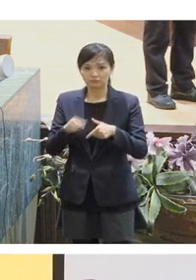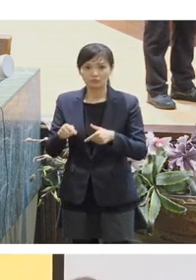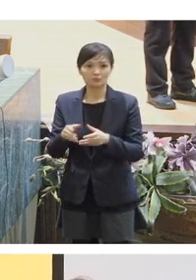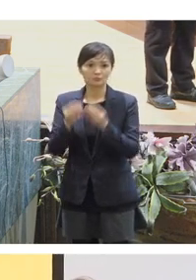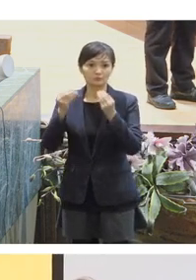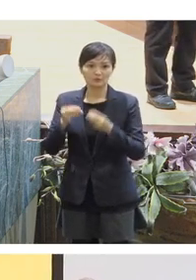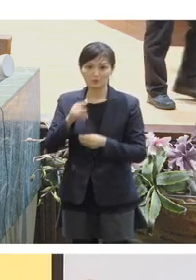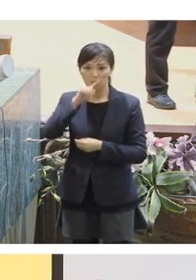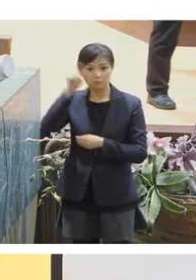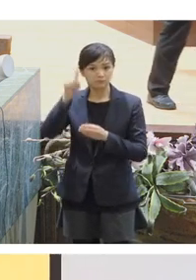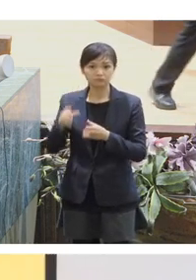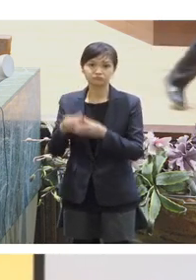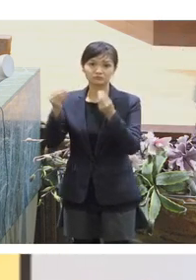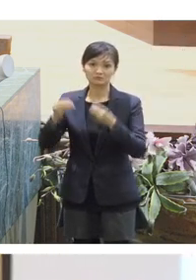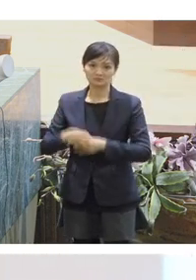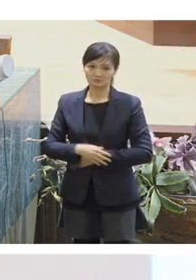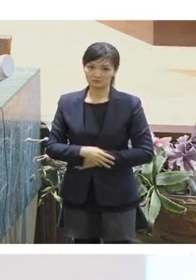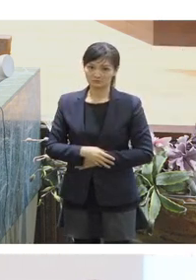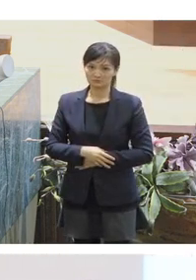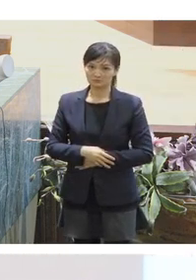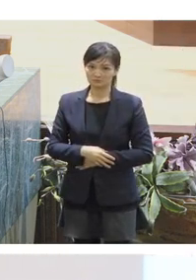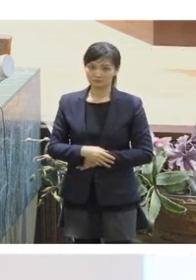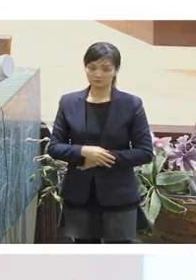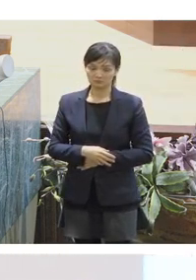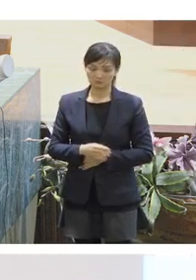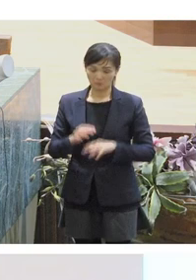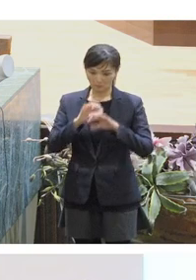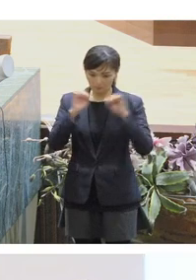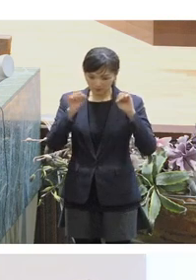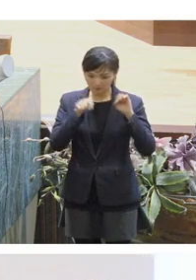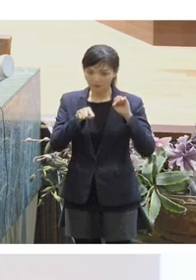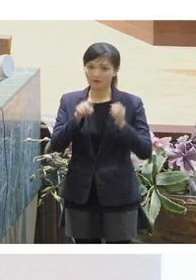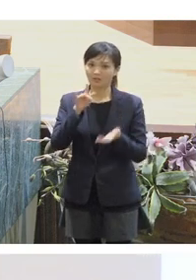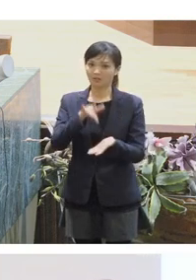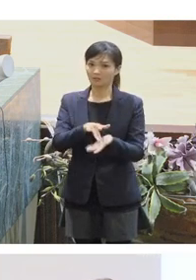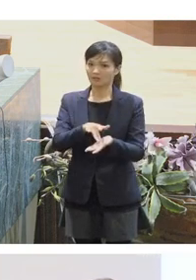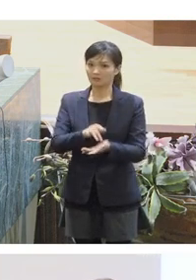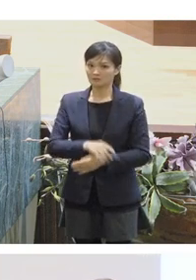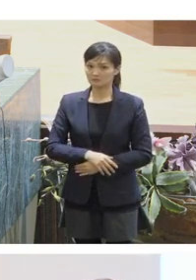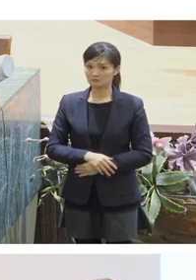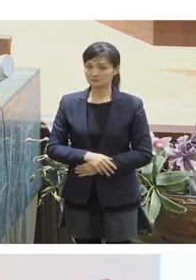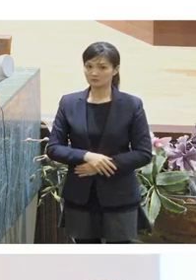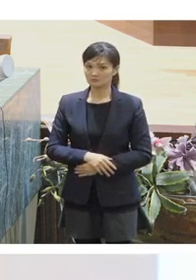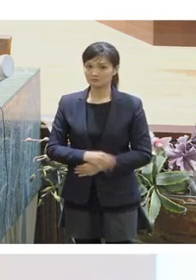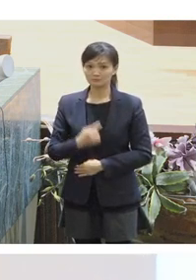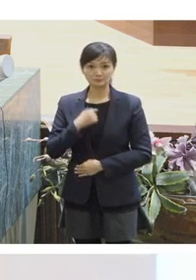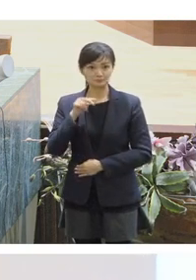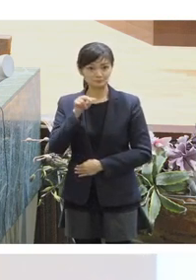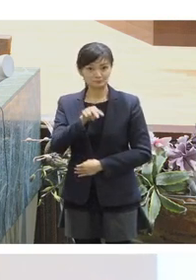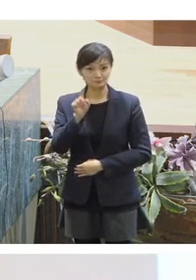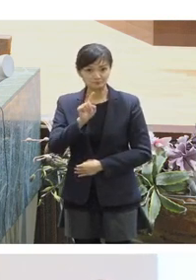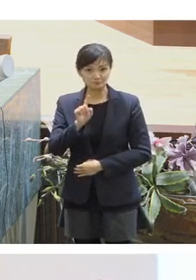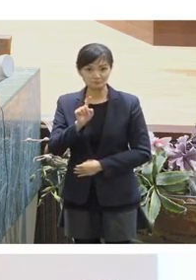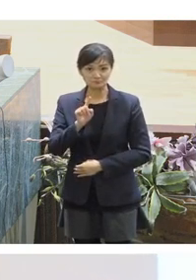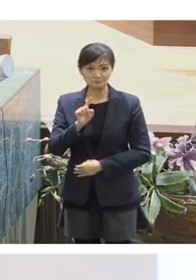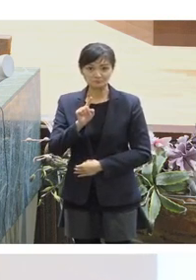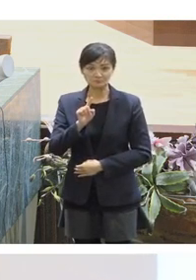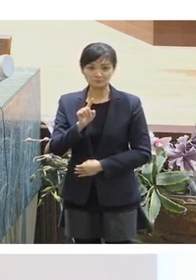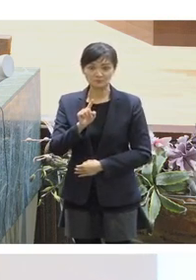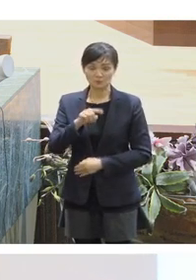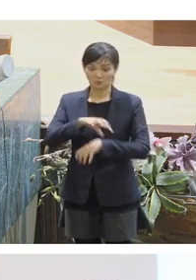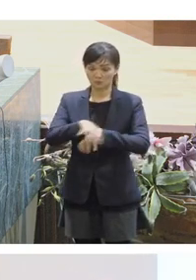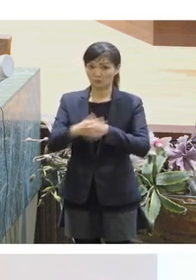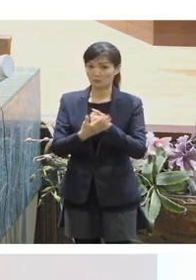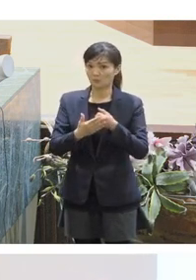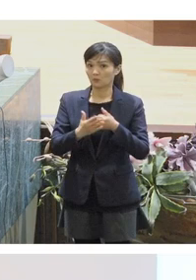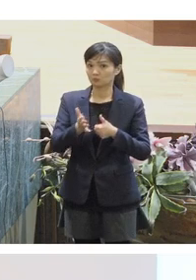被起诉，结果是毒化全台。好，我们看到的是什么？包庇一条龙，从环保